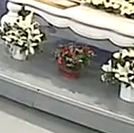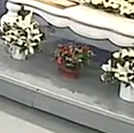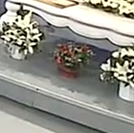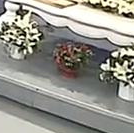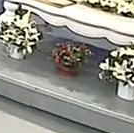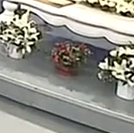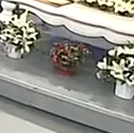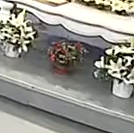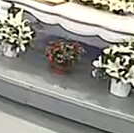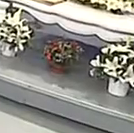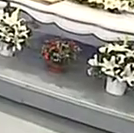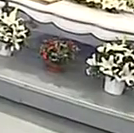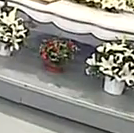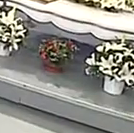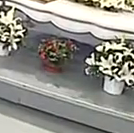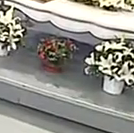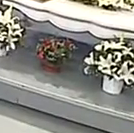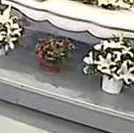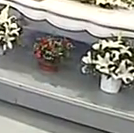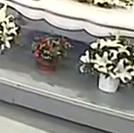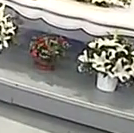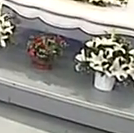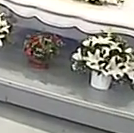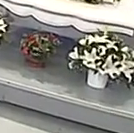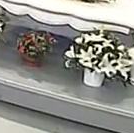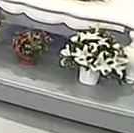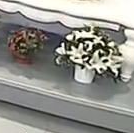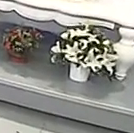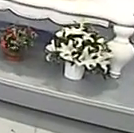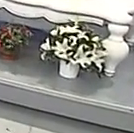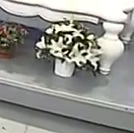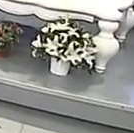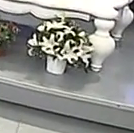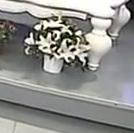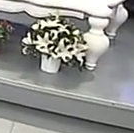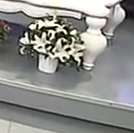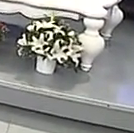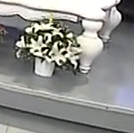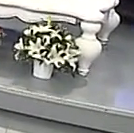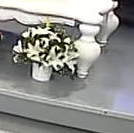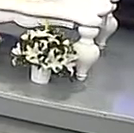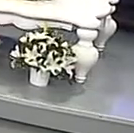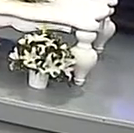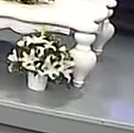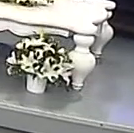Öncelikle konuklarımızı yavaş yavaş alalım. Çağıralım değil mi? Bence de evet. Ama almadan önce